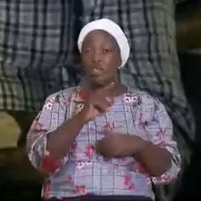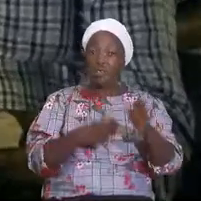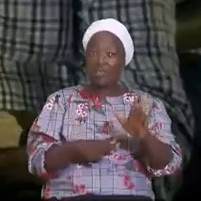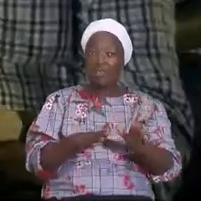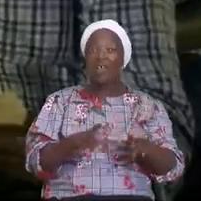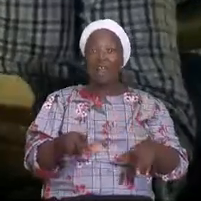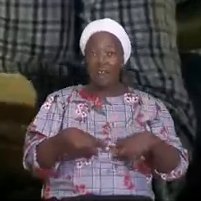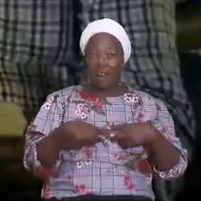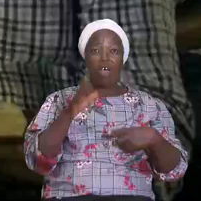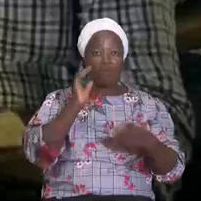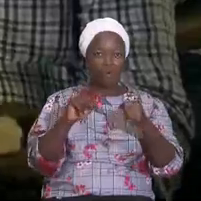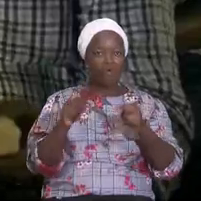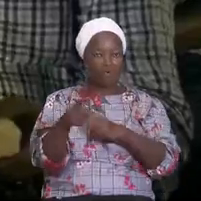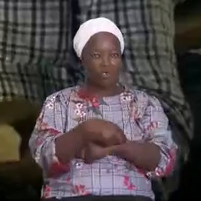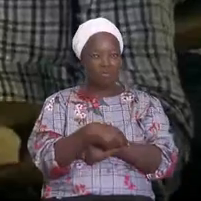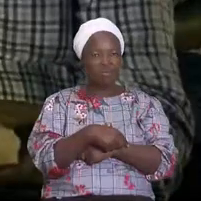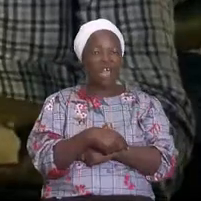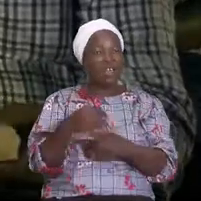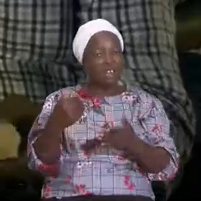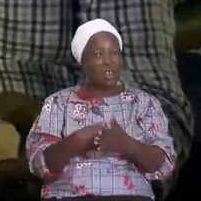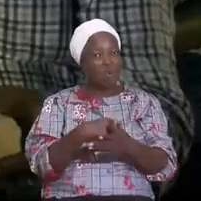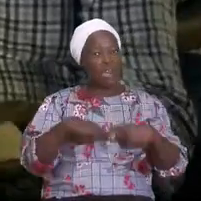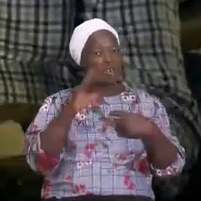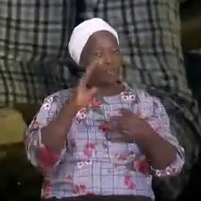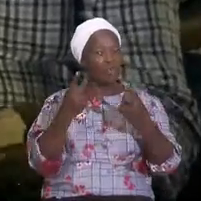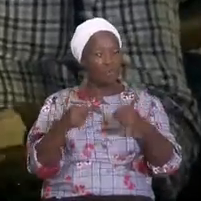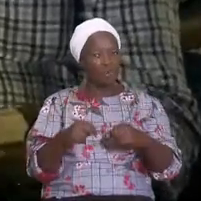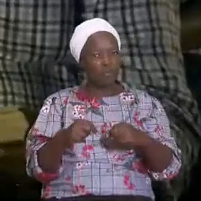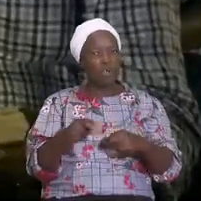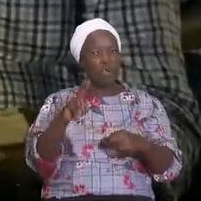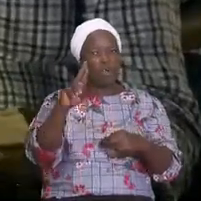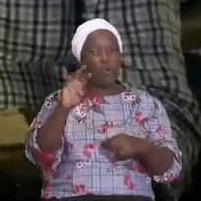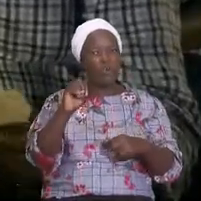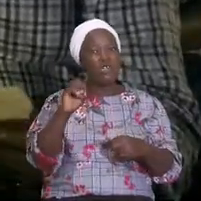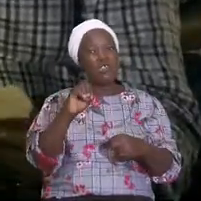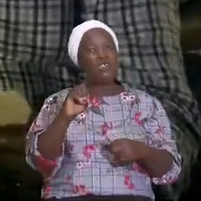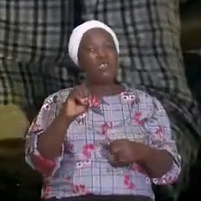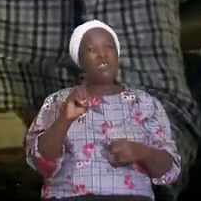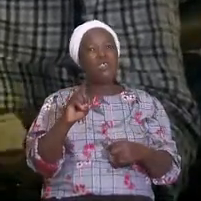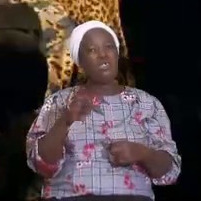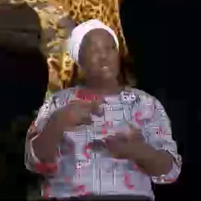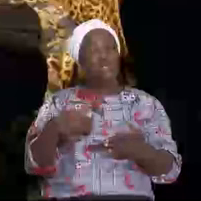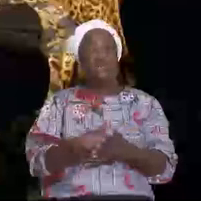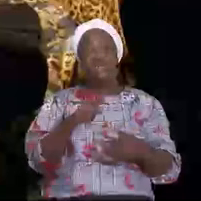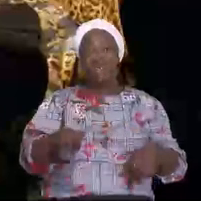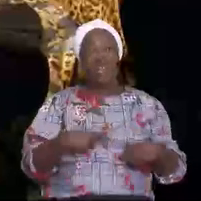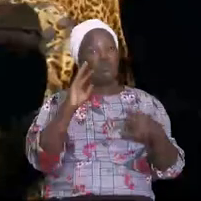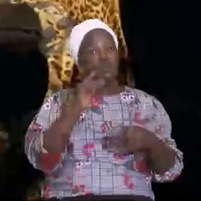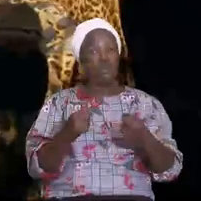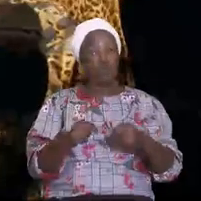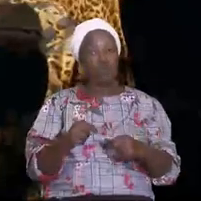viendra. La vie, la résurrection viendra. La vie renouvelée va